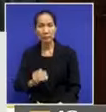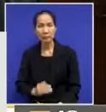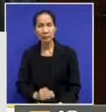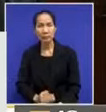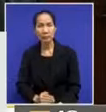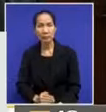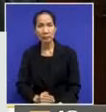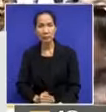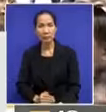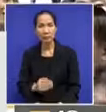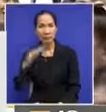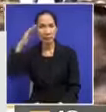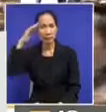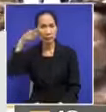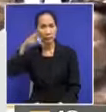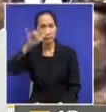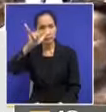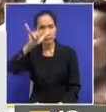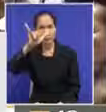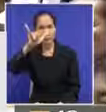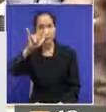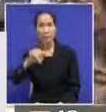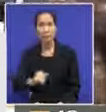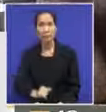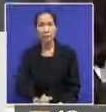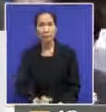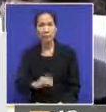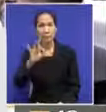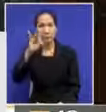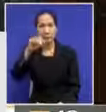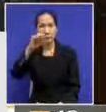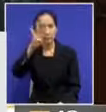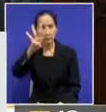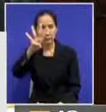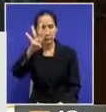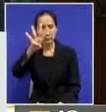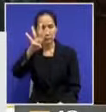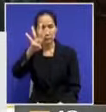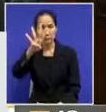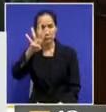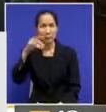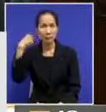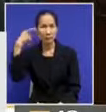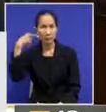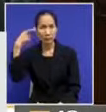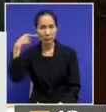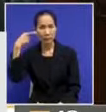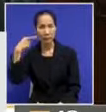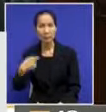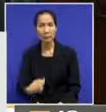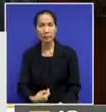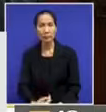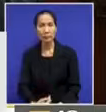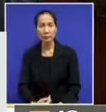องลอย พลเอกประยุทธ์จันทร์โอชาครับ 84นางจิรดาสงประช